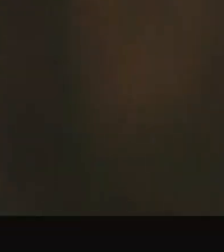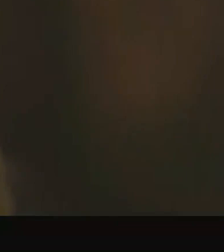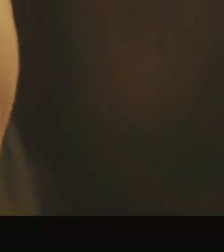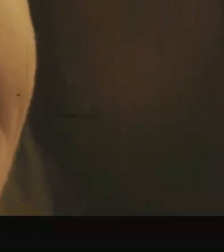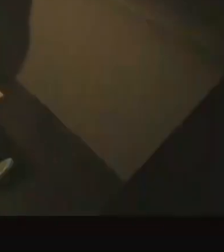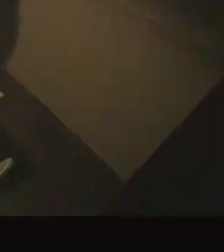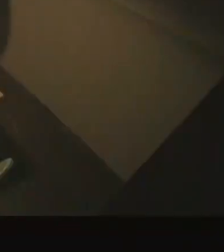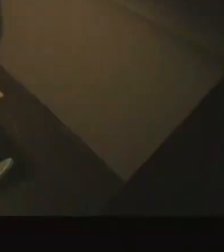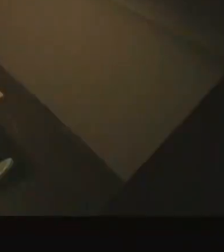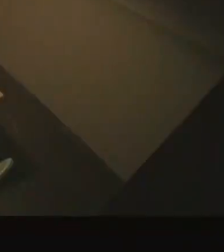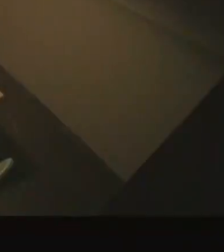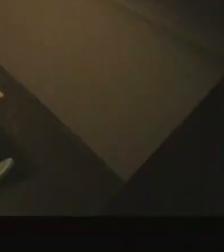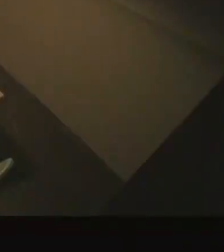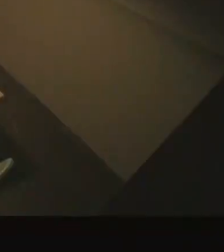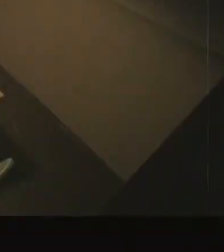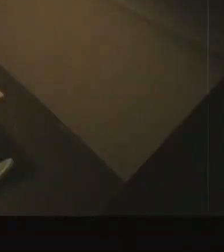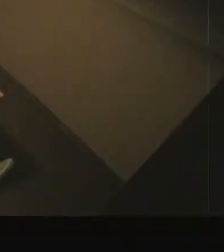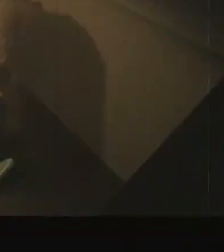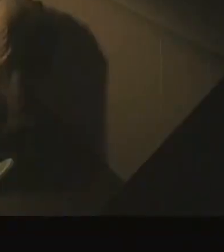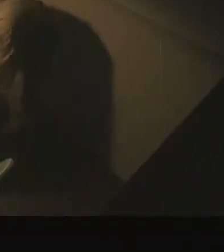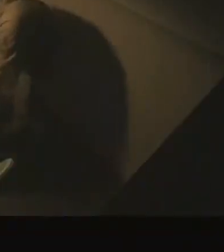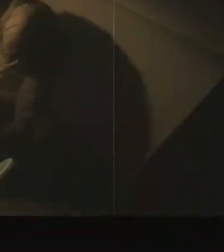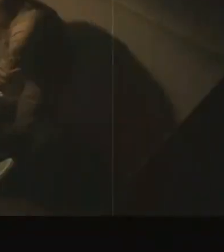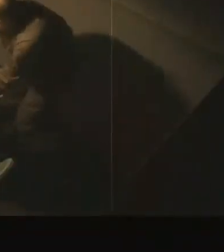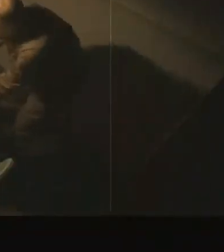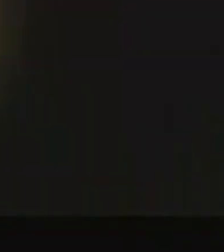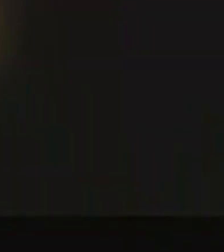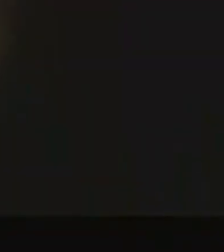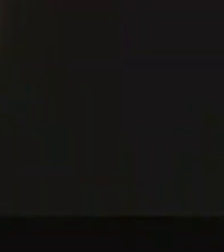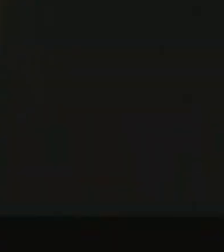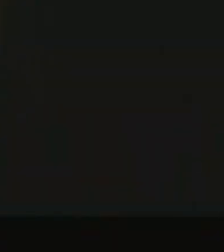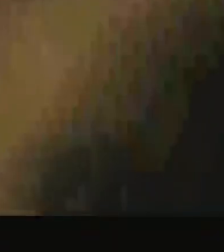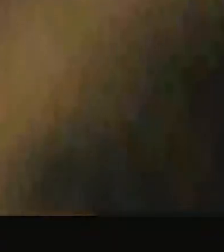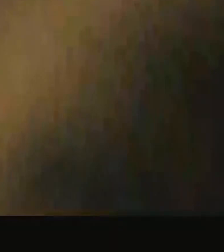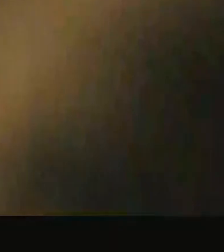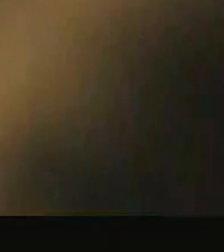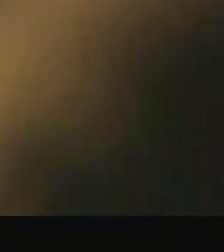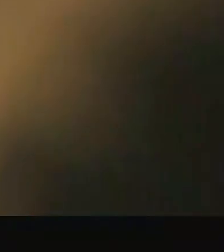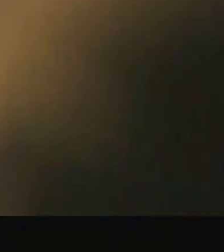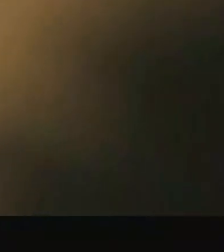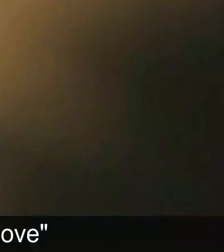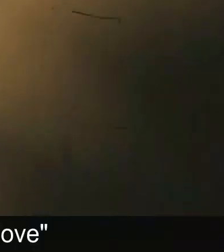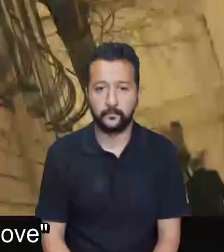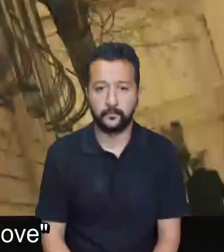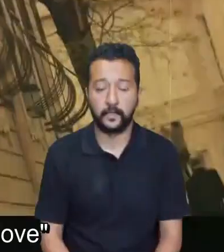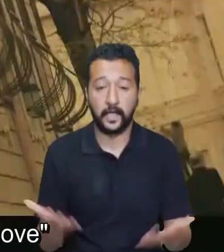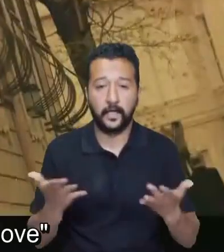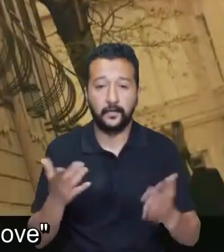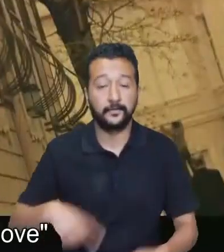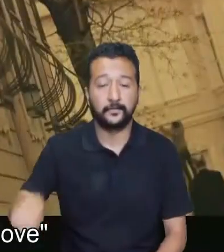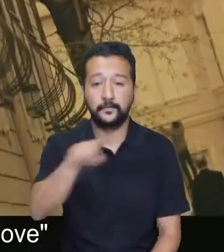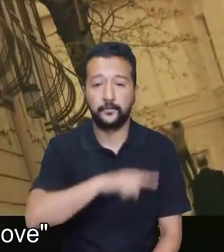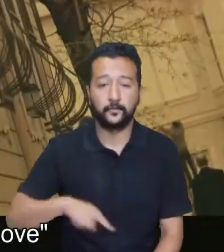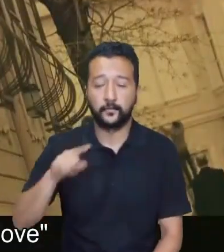ağlıyor. Olan bitenden habersiz gibi Münir küçük dar sorgu odasında ışığın altında oturuyor. Saçsız cüsseli